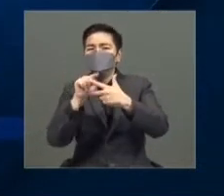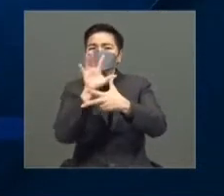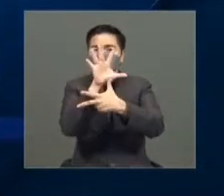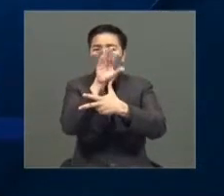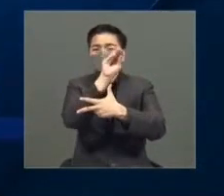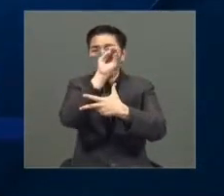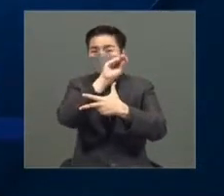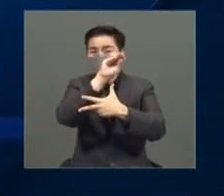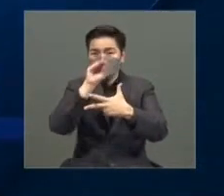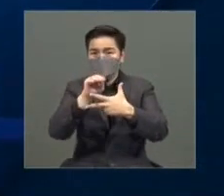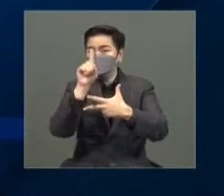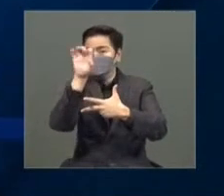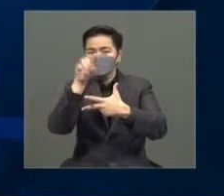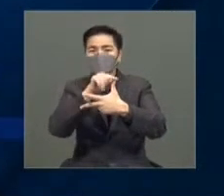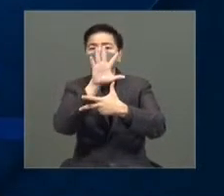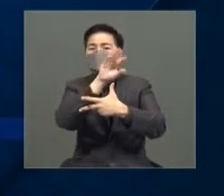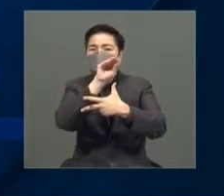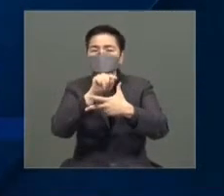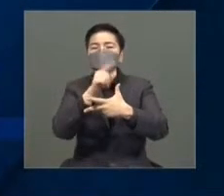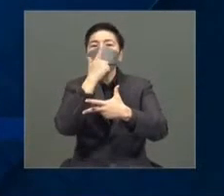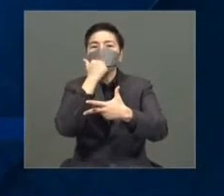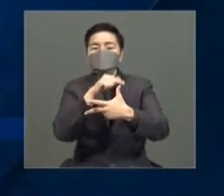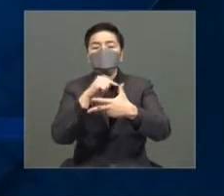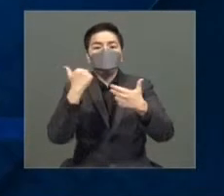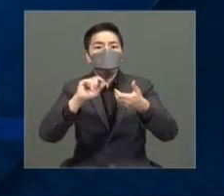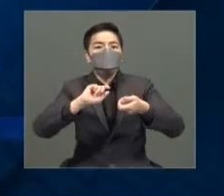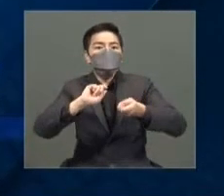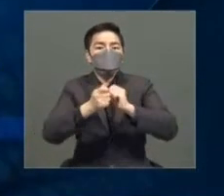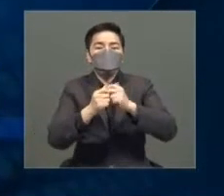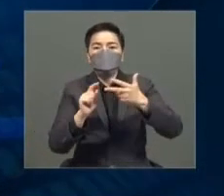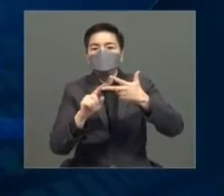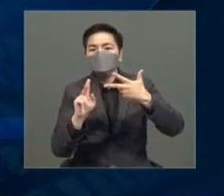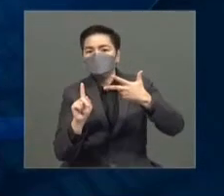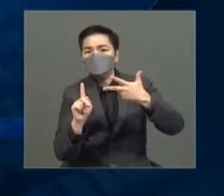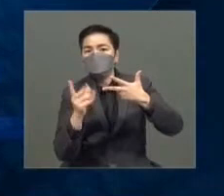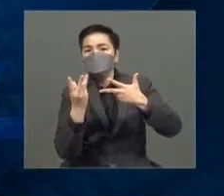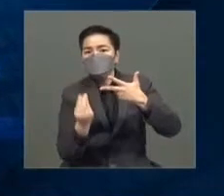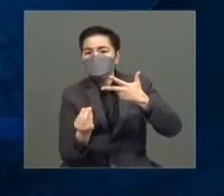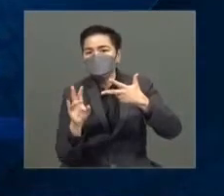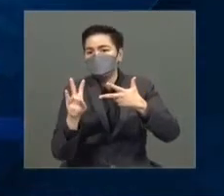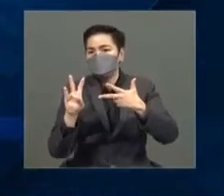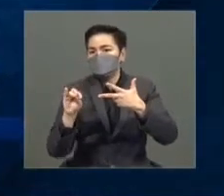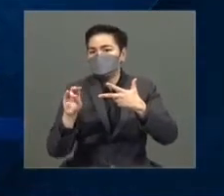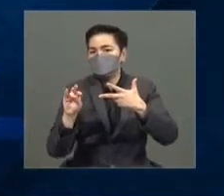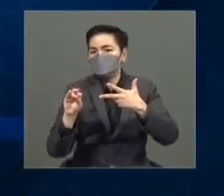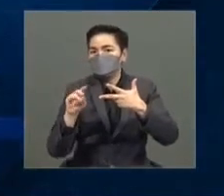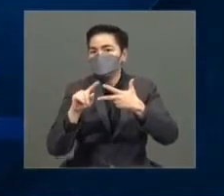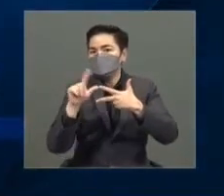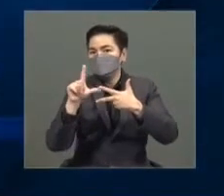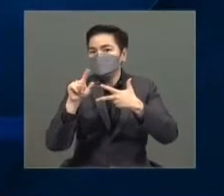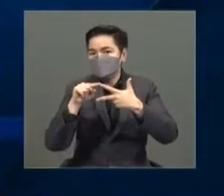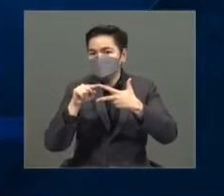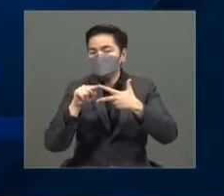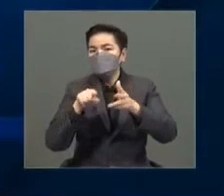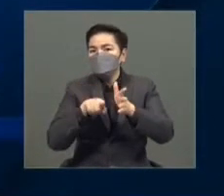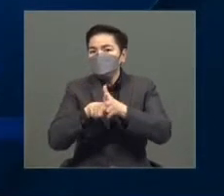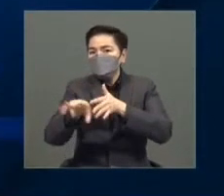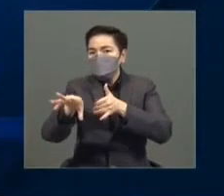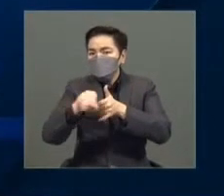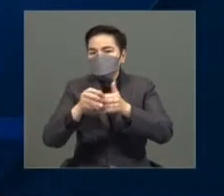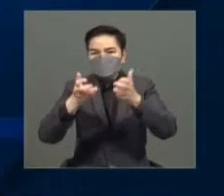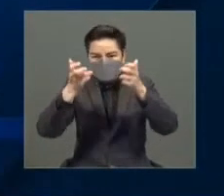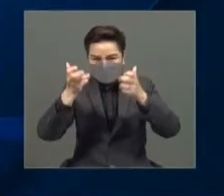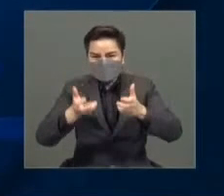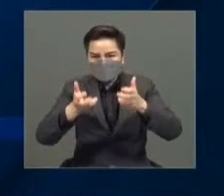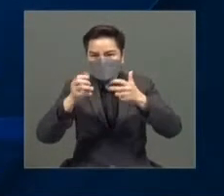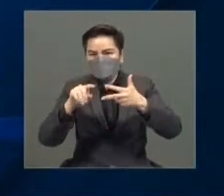าณ 5% ตอนนี้ตัวเลขเนี่ยนะคะจะกลายเป็นว่าเขียวเหลือ 70% เหลืองก็คือเริ่มมีอาการรุน